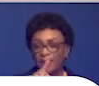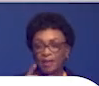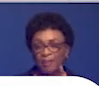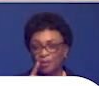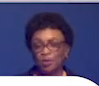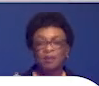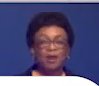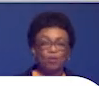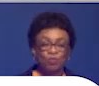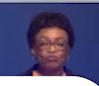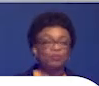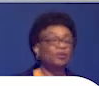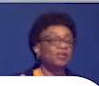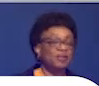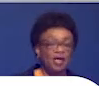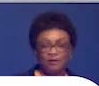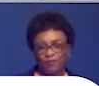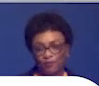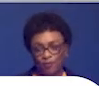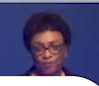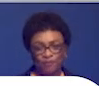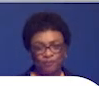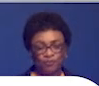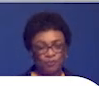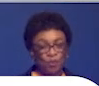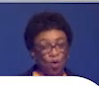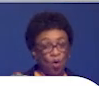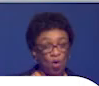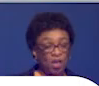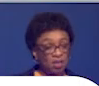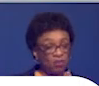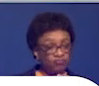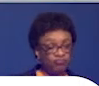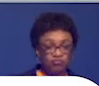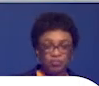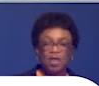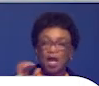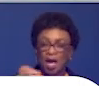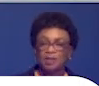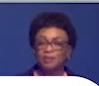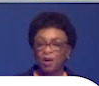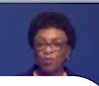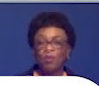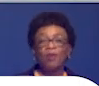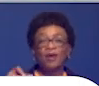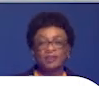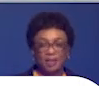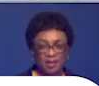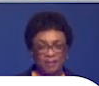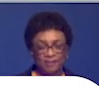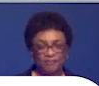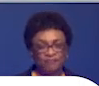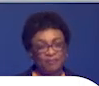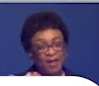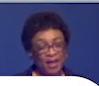tulu tunak hivo hivo eka hio ni Asim Ku ileka lakini Inzana labda